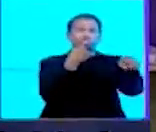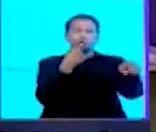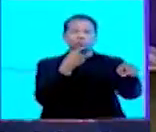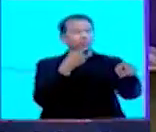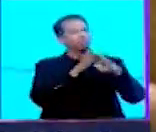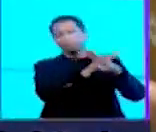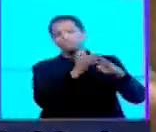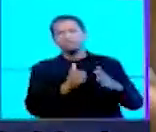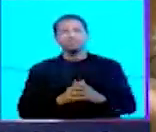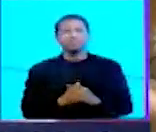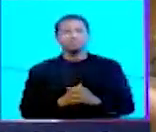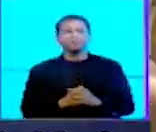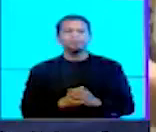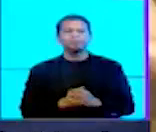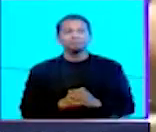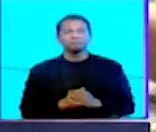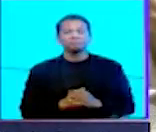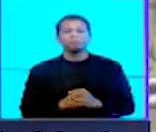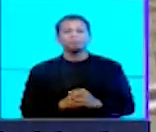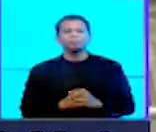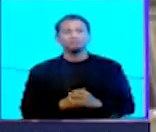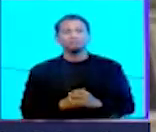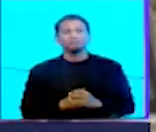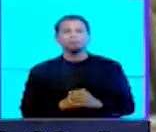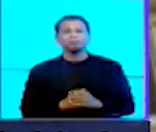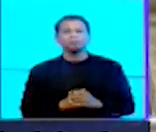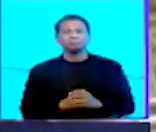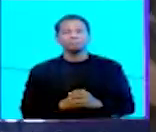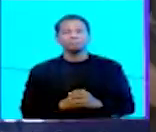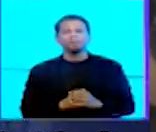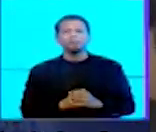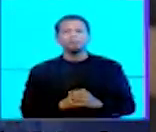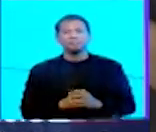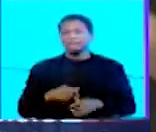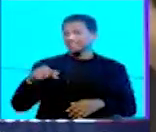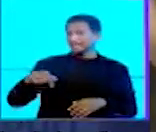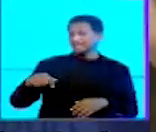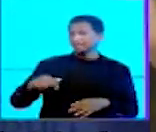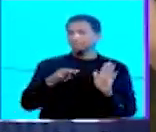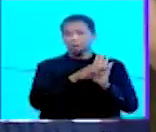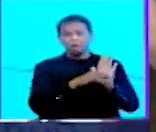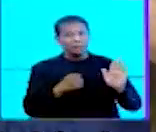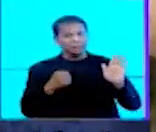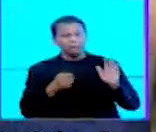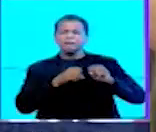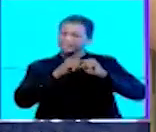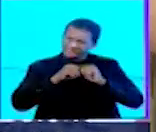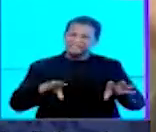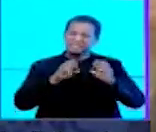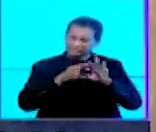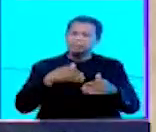orang lain. Gitu. MNC Peduli berkomitmen untuk terus mendukung penerapan protokol kesehatan di tengah masyarakat